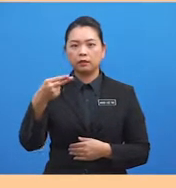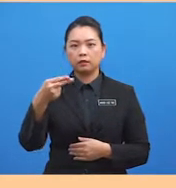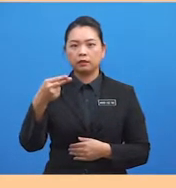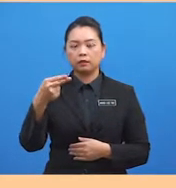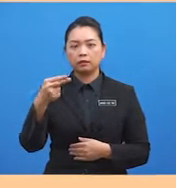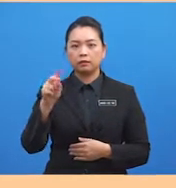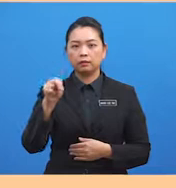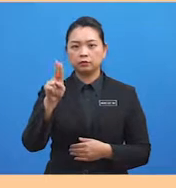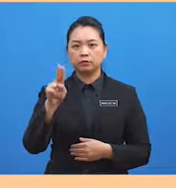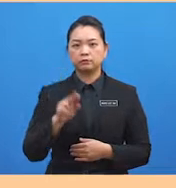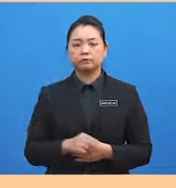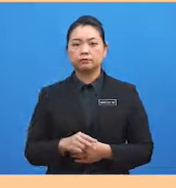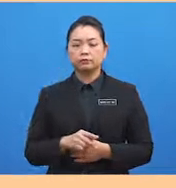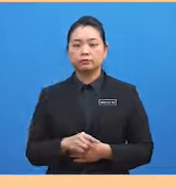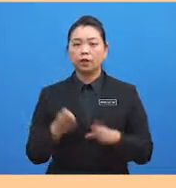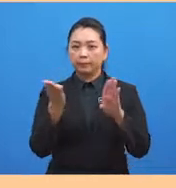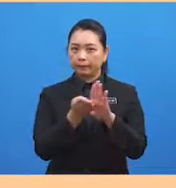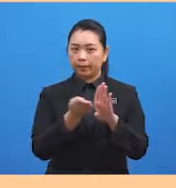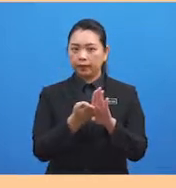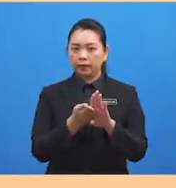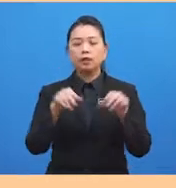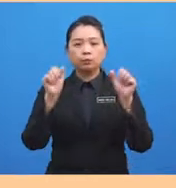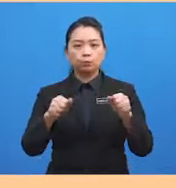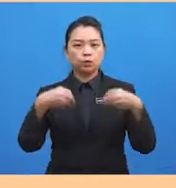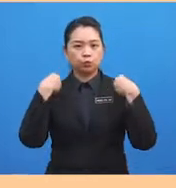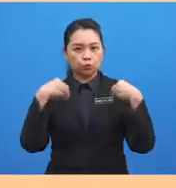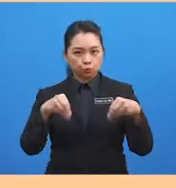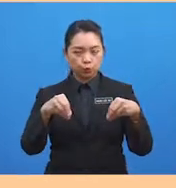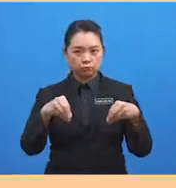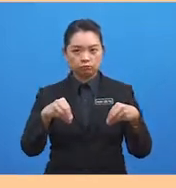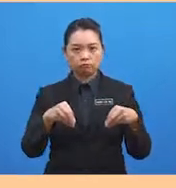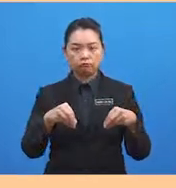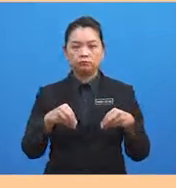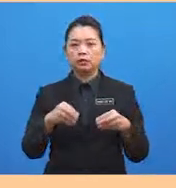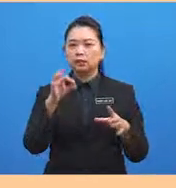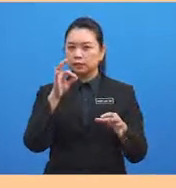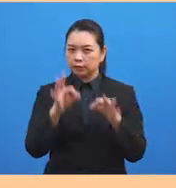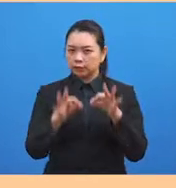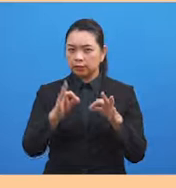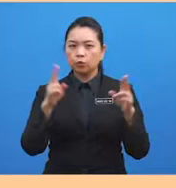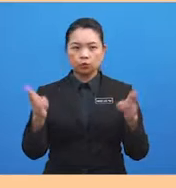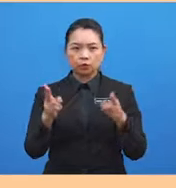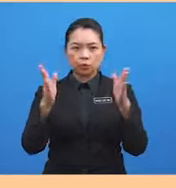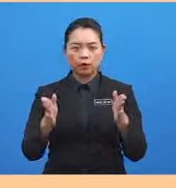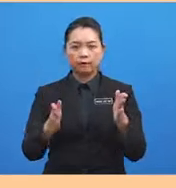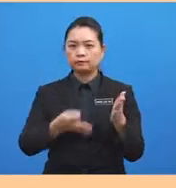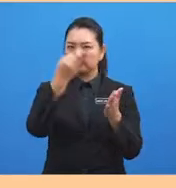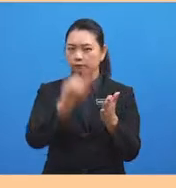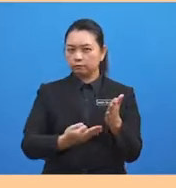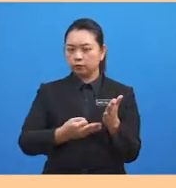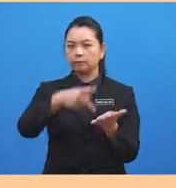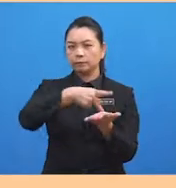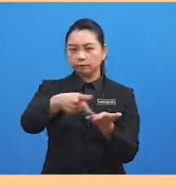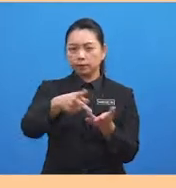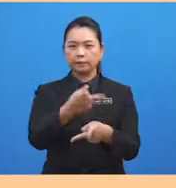pihak bank berhak menjual atau melelong cagaran jika usahawan gagal